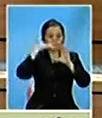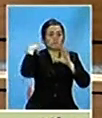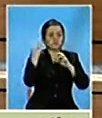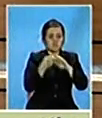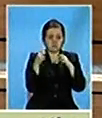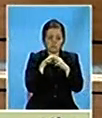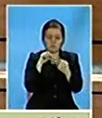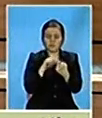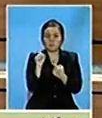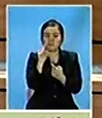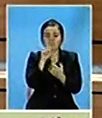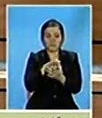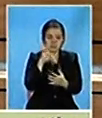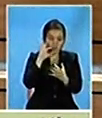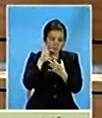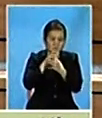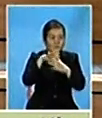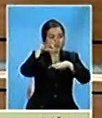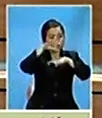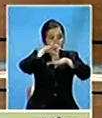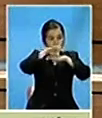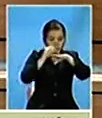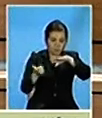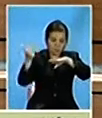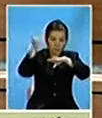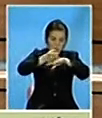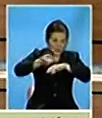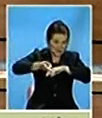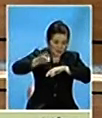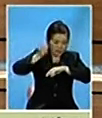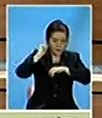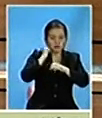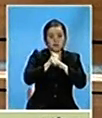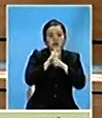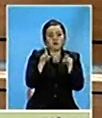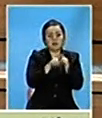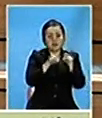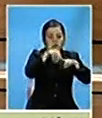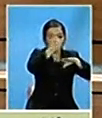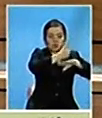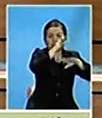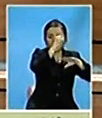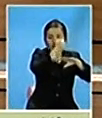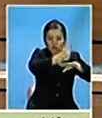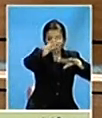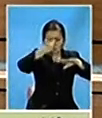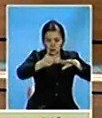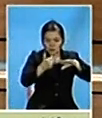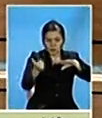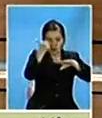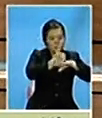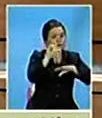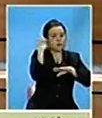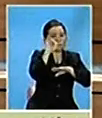ขึ้นก็คือว่าการแต่งตั้งเป็นไปอย่างล่าช้าเหมือนวันนี้ผู้ว่าราชการจังหวัดยังไม่มีการตั้งเลยก็จะตั้งผู้